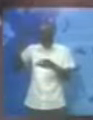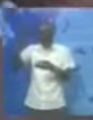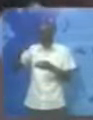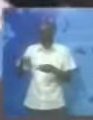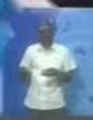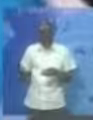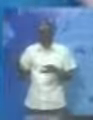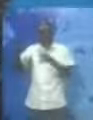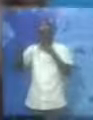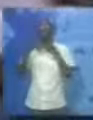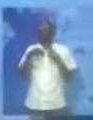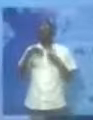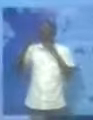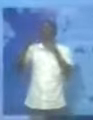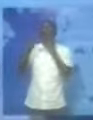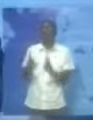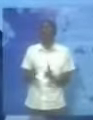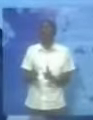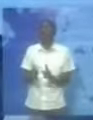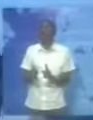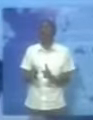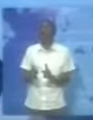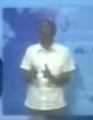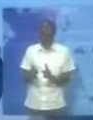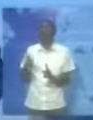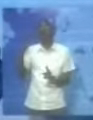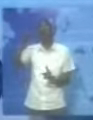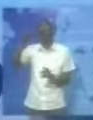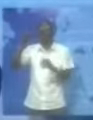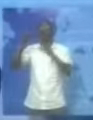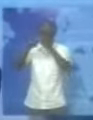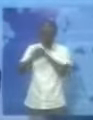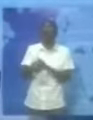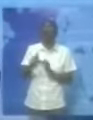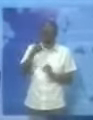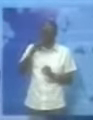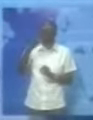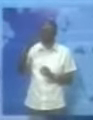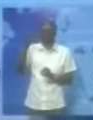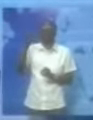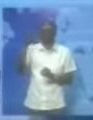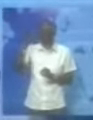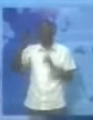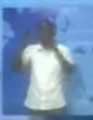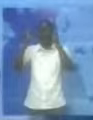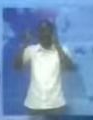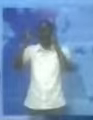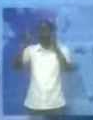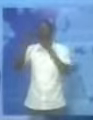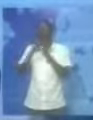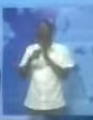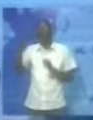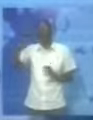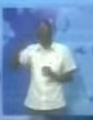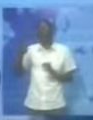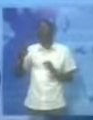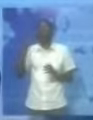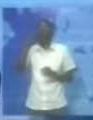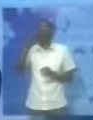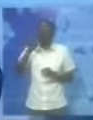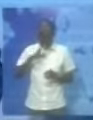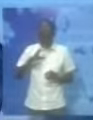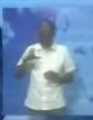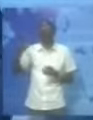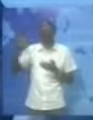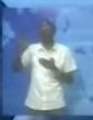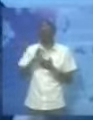du personnel. Le criminel était un enseignant. Ses cibles, des filles à la recherche